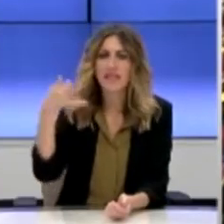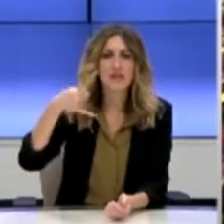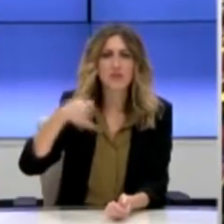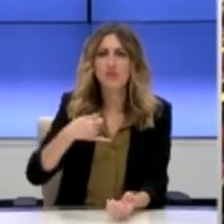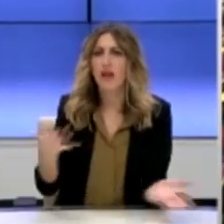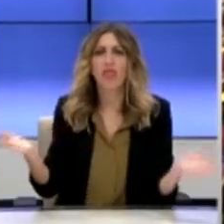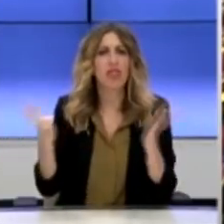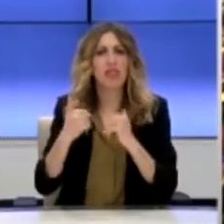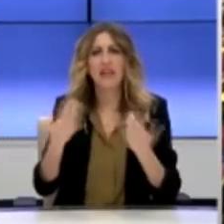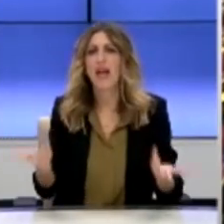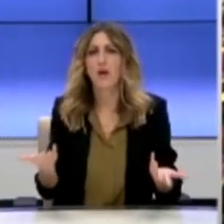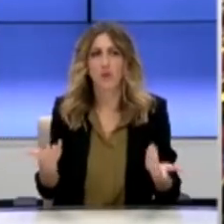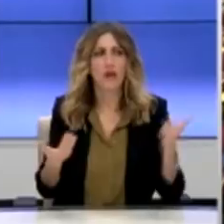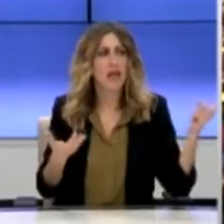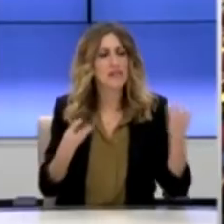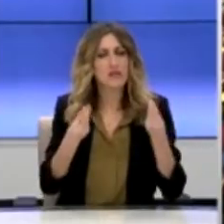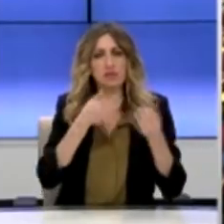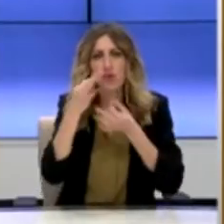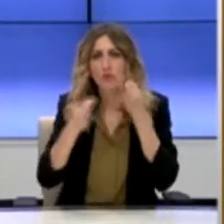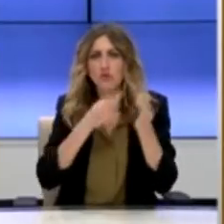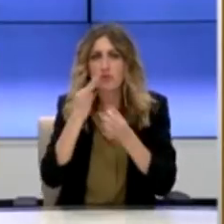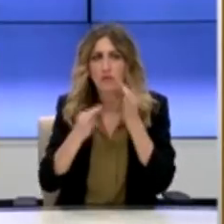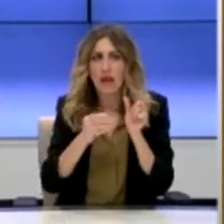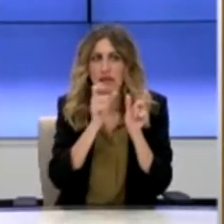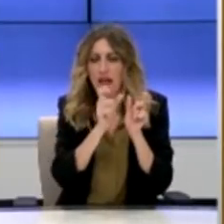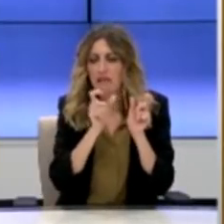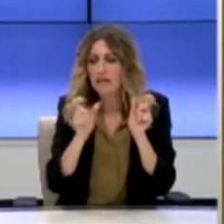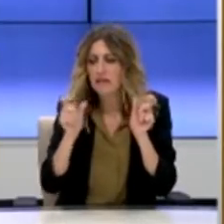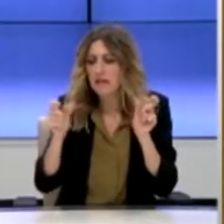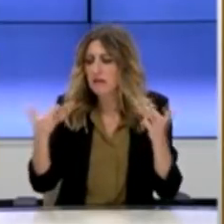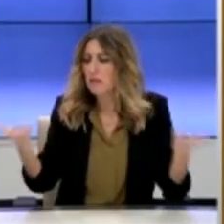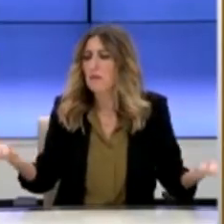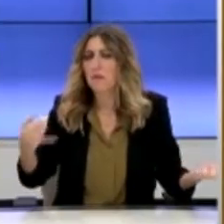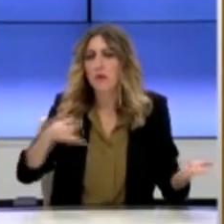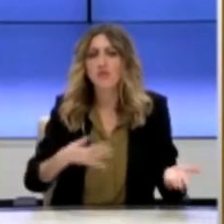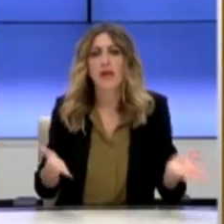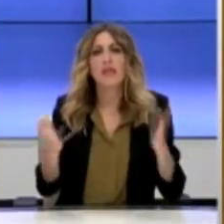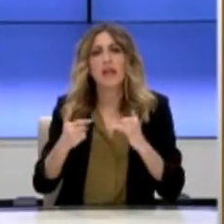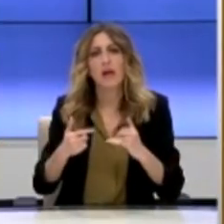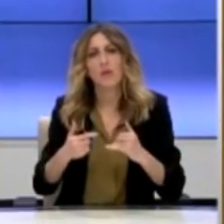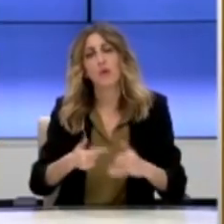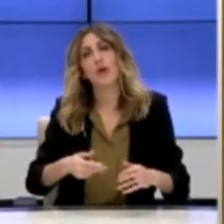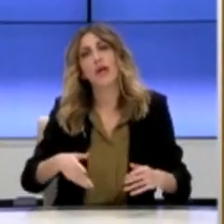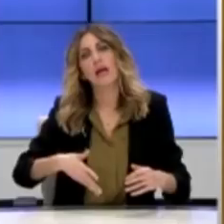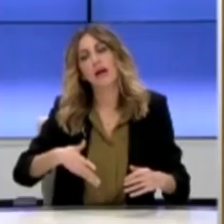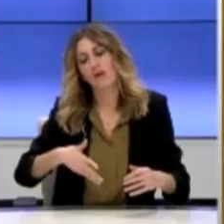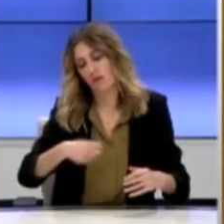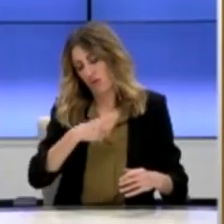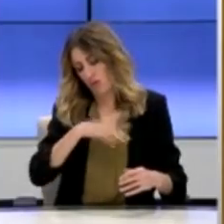σας να μιλάτε ότι τα έχετε καταφέρει καλύτερα από άλλες χώρες της Ευρωπαϊκής